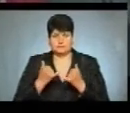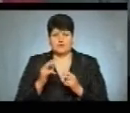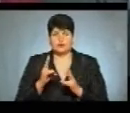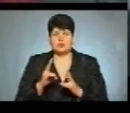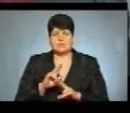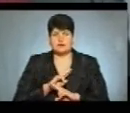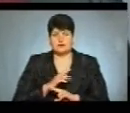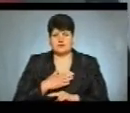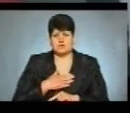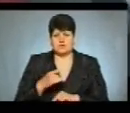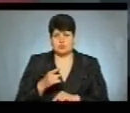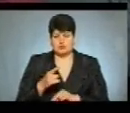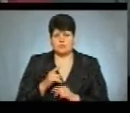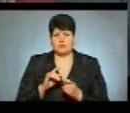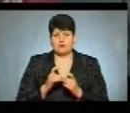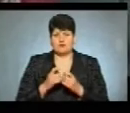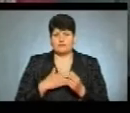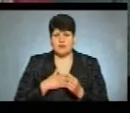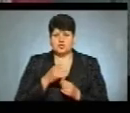і взагалі, які борються і в наш час